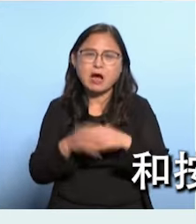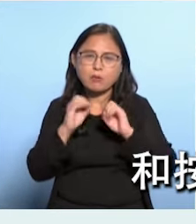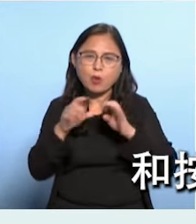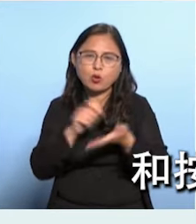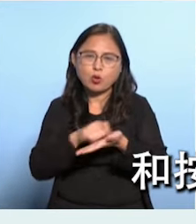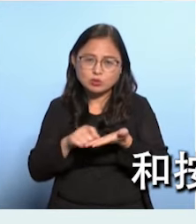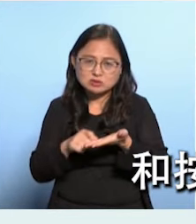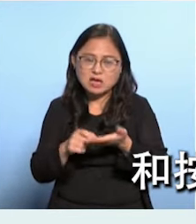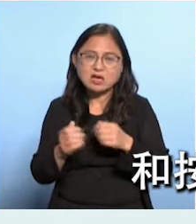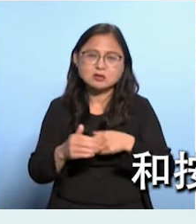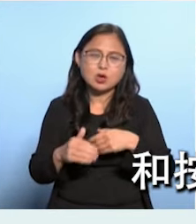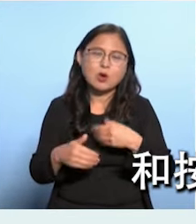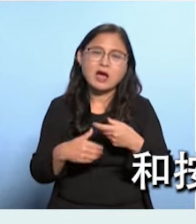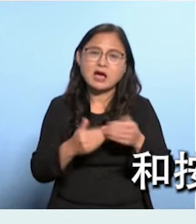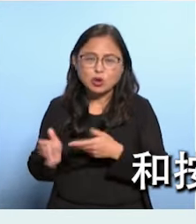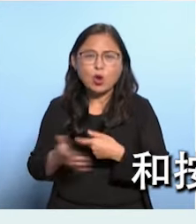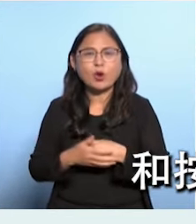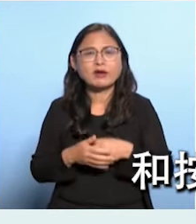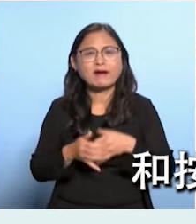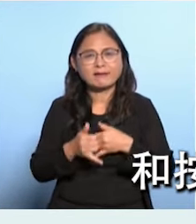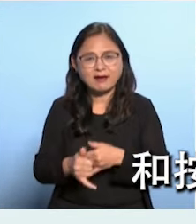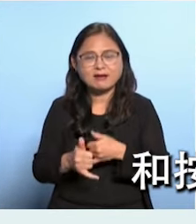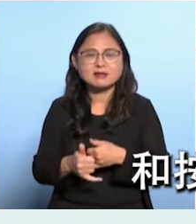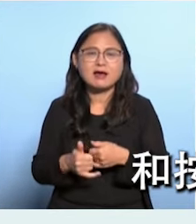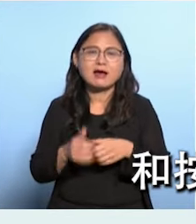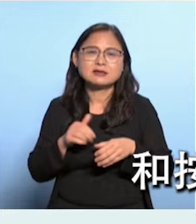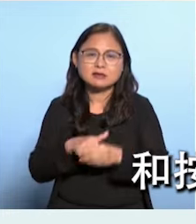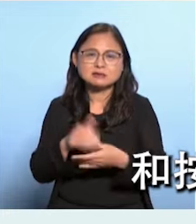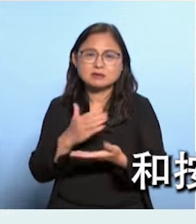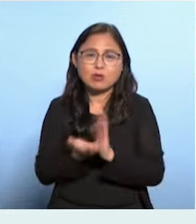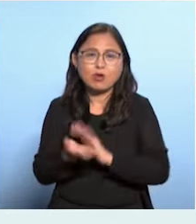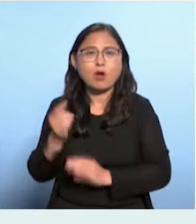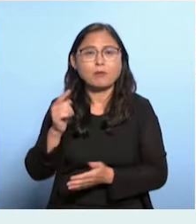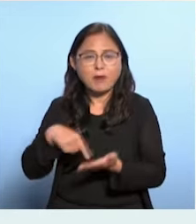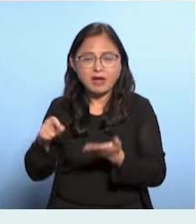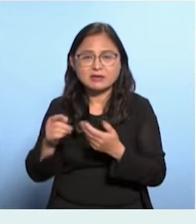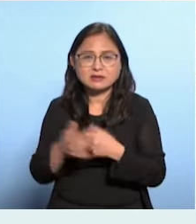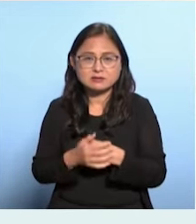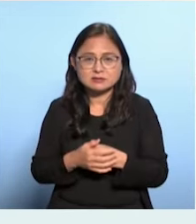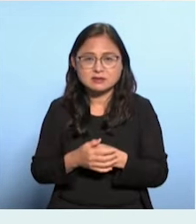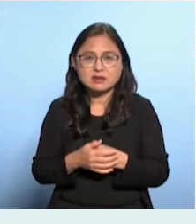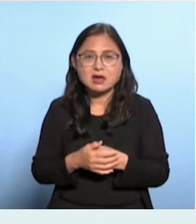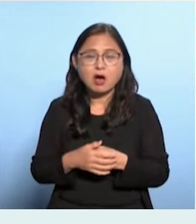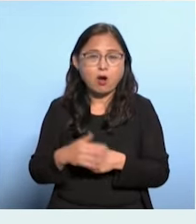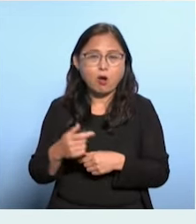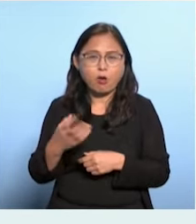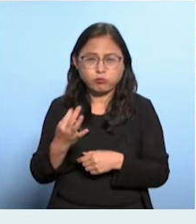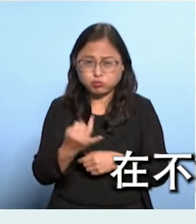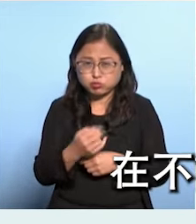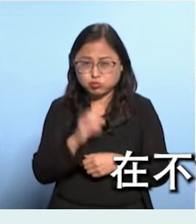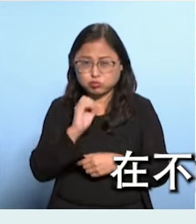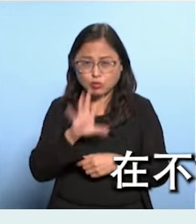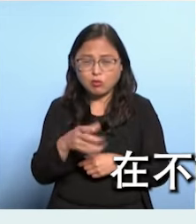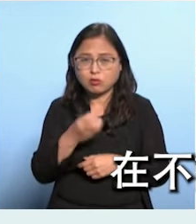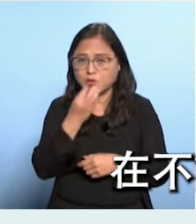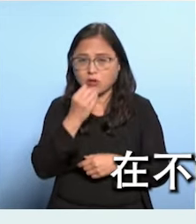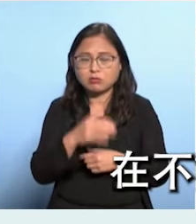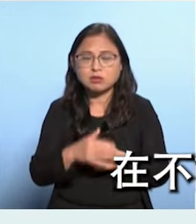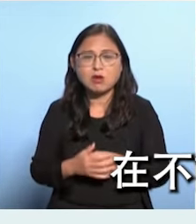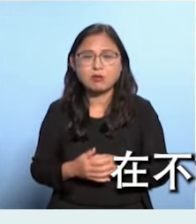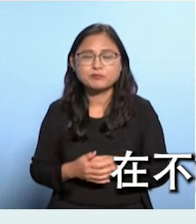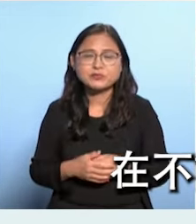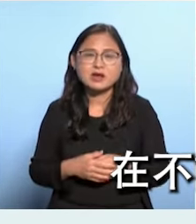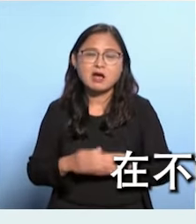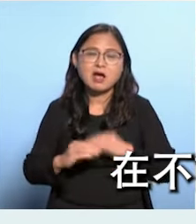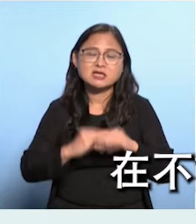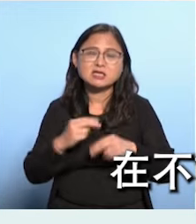和按程序申請各類的審批的文件。我亦都多次指出，在香港不論是起